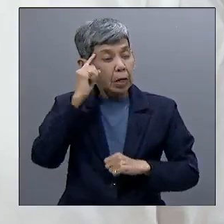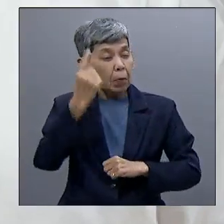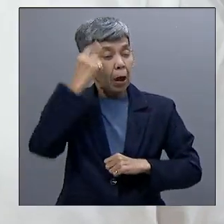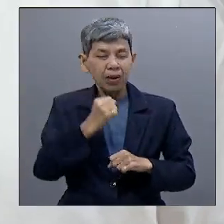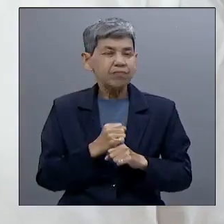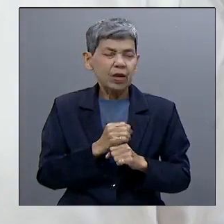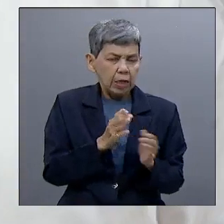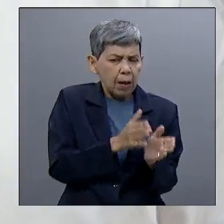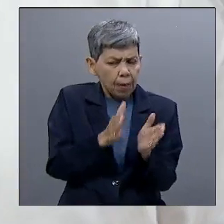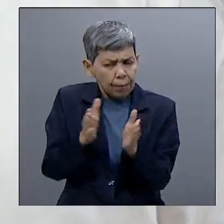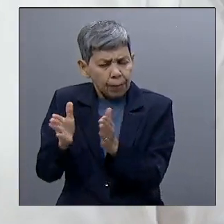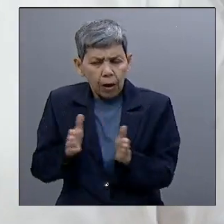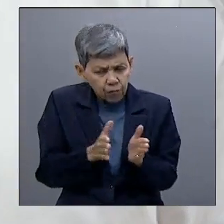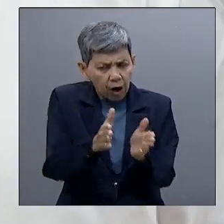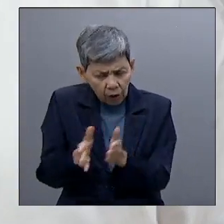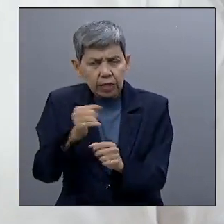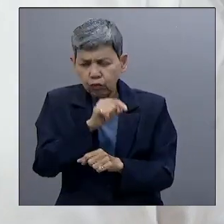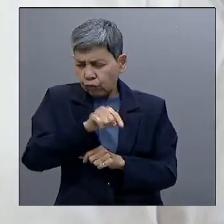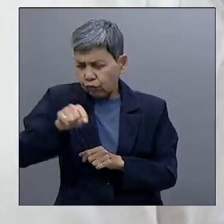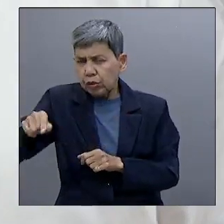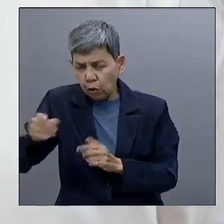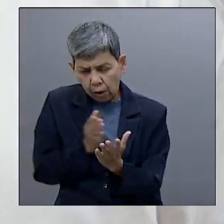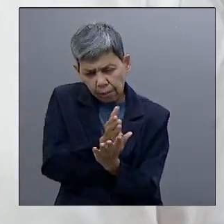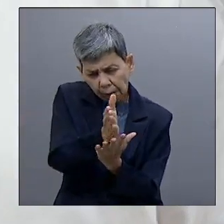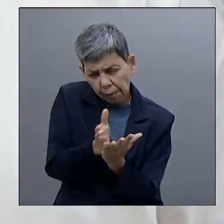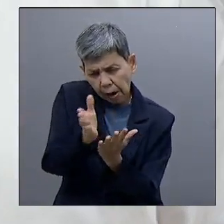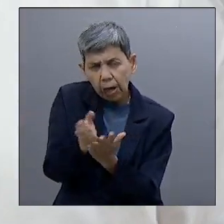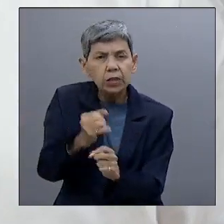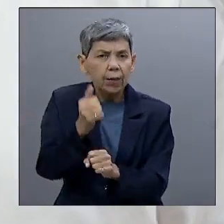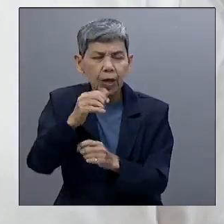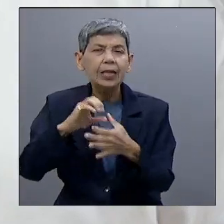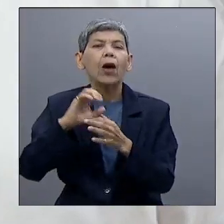จะพองั้นครั้งนี้เมื่อมีการออกแบบนโยบายซอฟต์พา